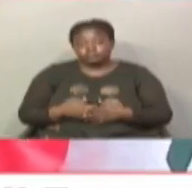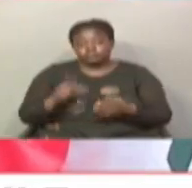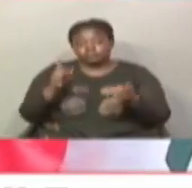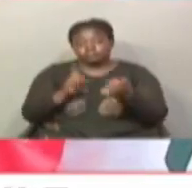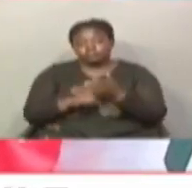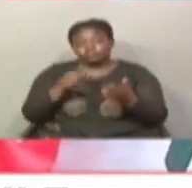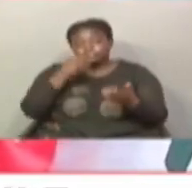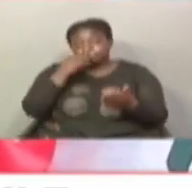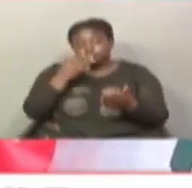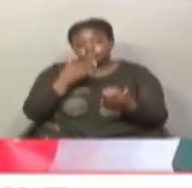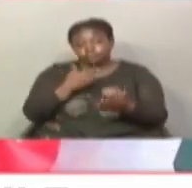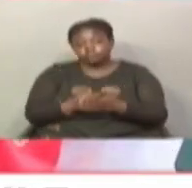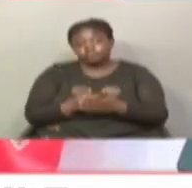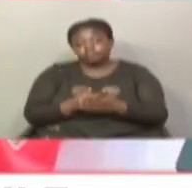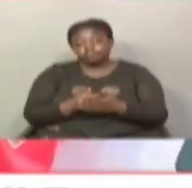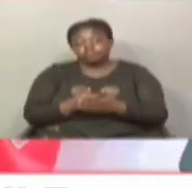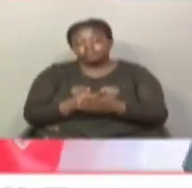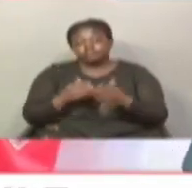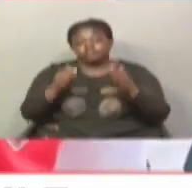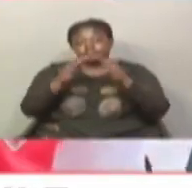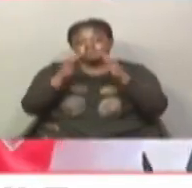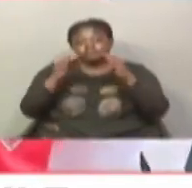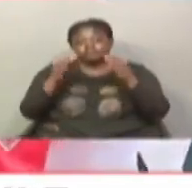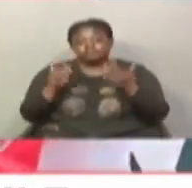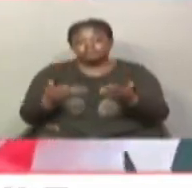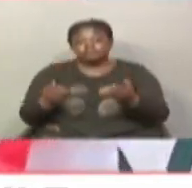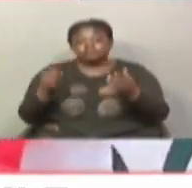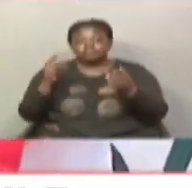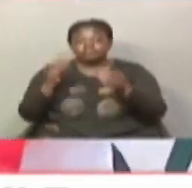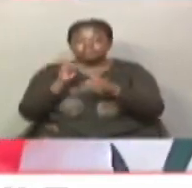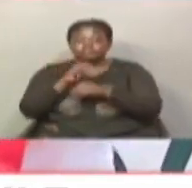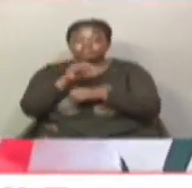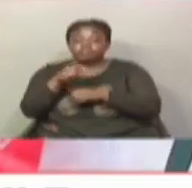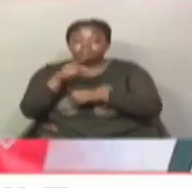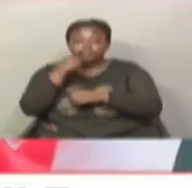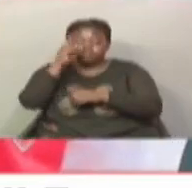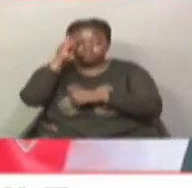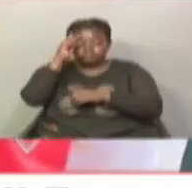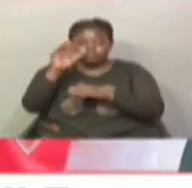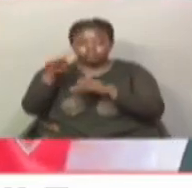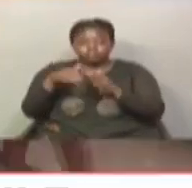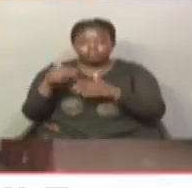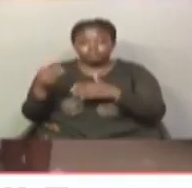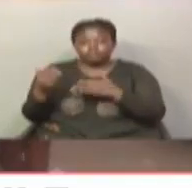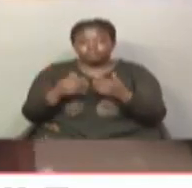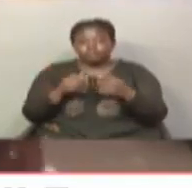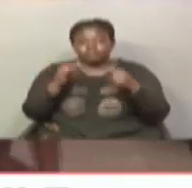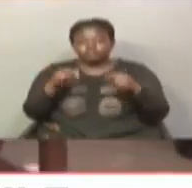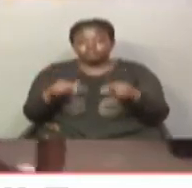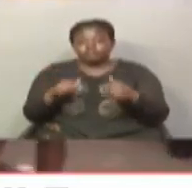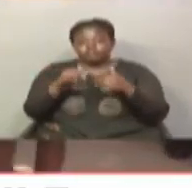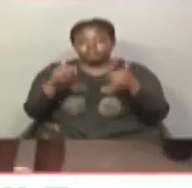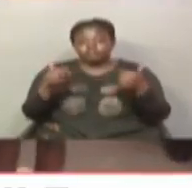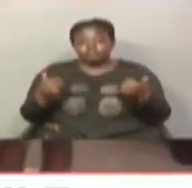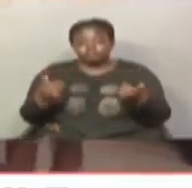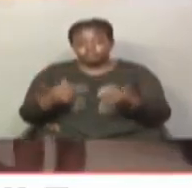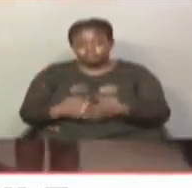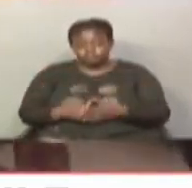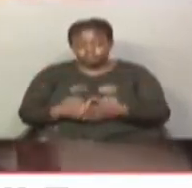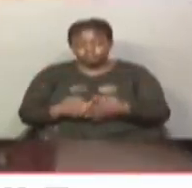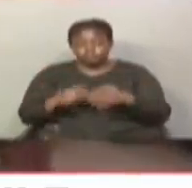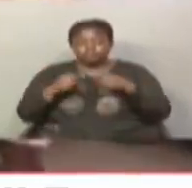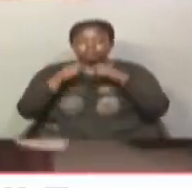kwebisento emmengi era nkubagiza kuyamba bazadde bannange bonna baleete wano abaana. Omusumba Sara Serunjingi nga aliwamu ne